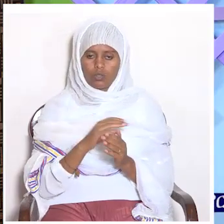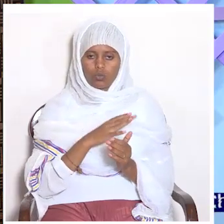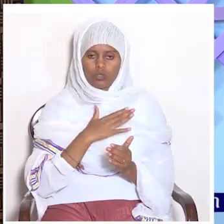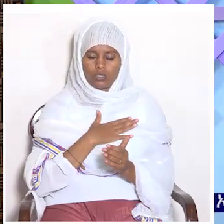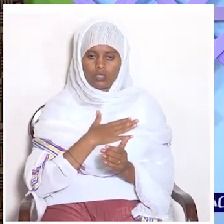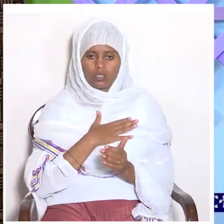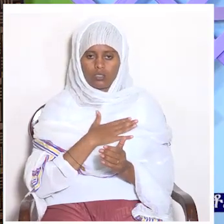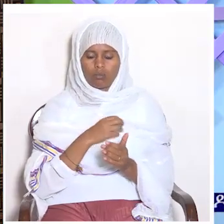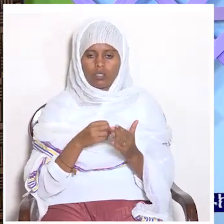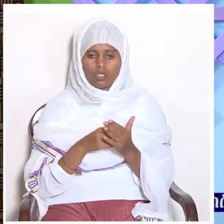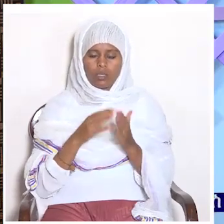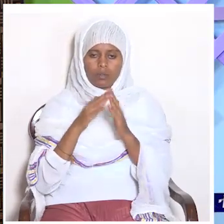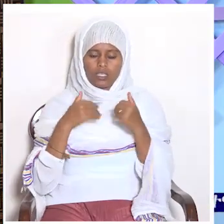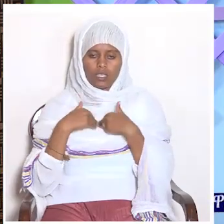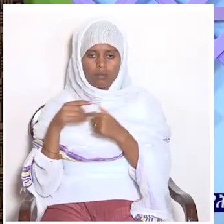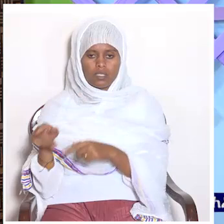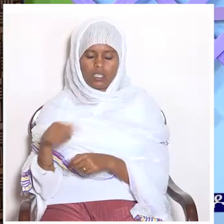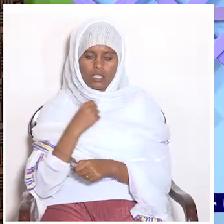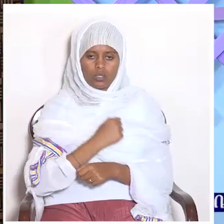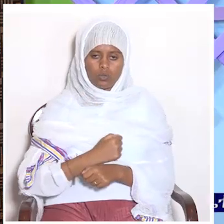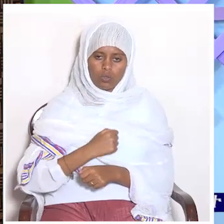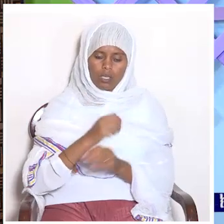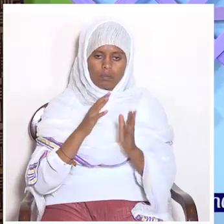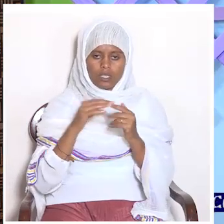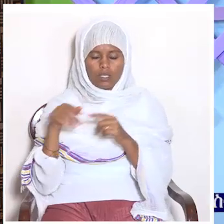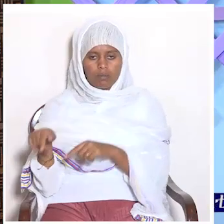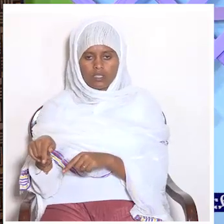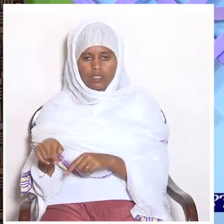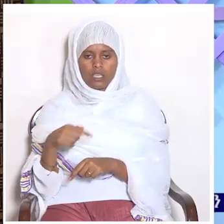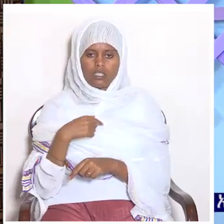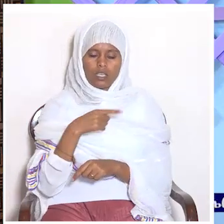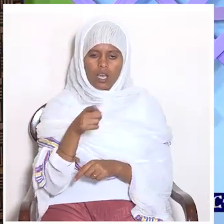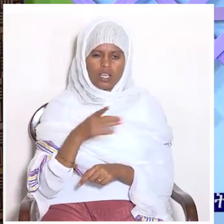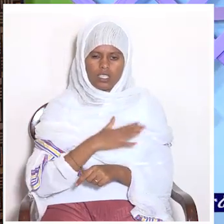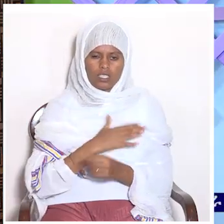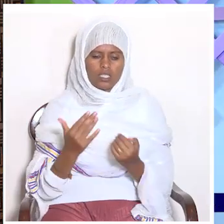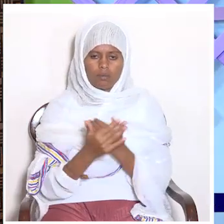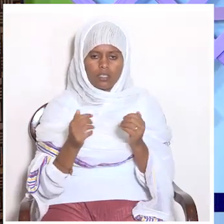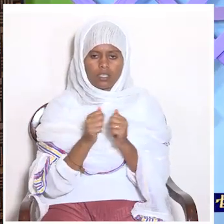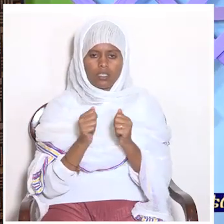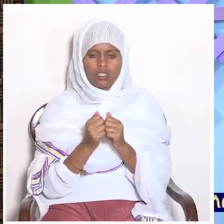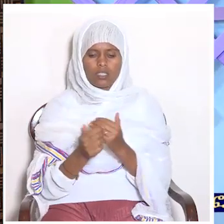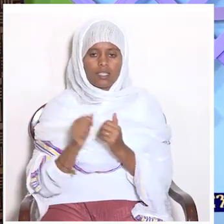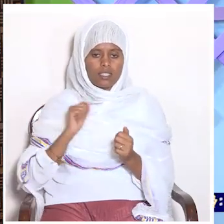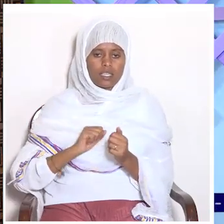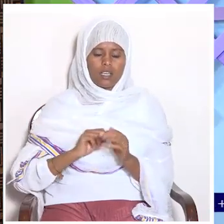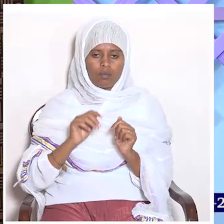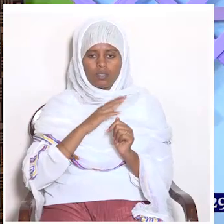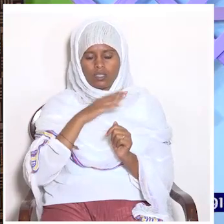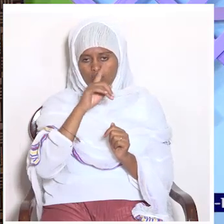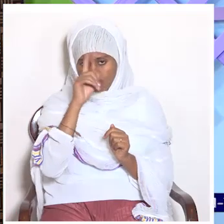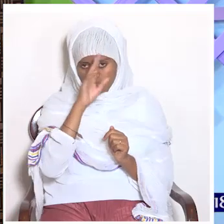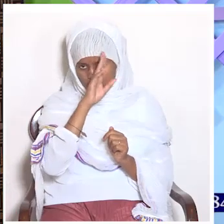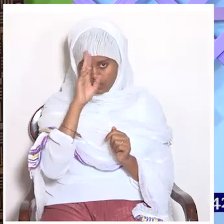ድማ ክንውንን ምክንያቱ ኣብ ገዛና መፅያ ከይትጉሂ ኣብ ገዛና መፅያ ንዓኣ ደስ ዘየብል ነገራት ከይፀንሓ